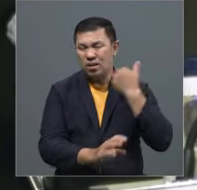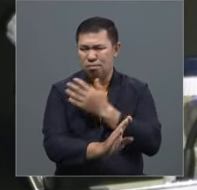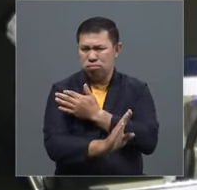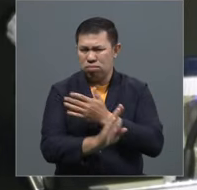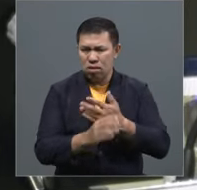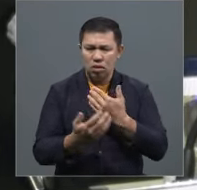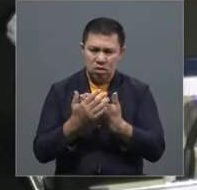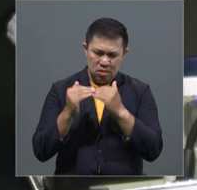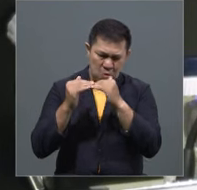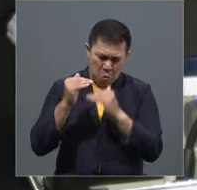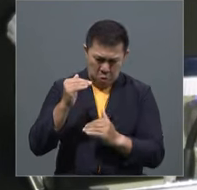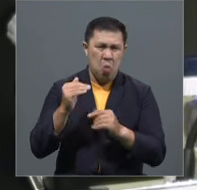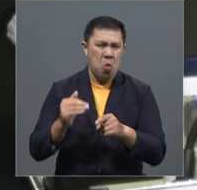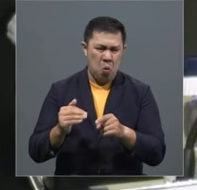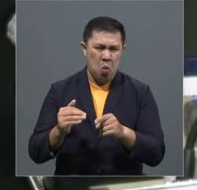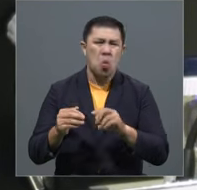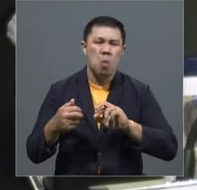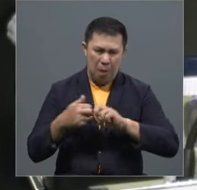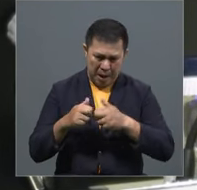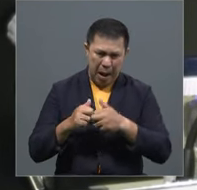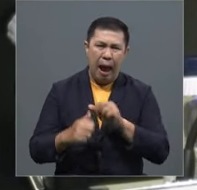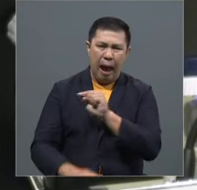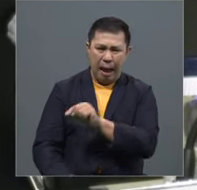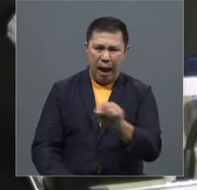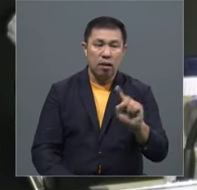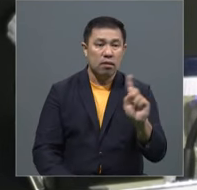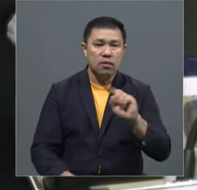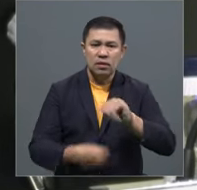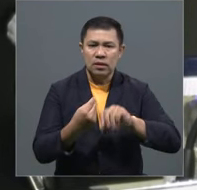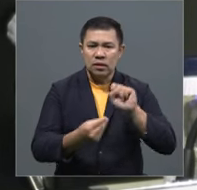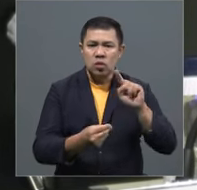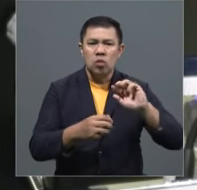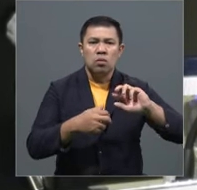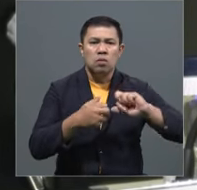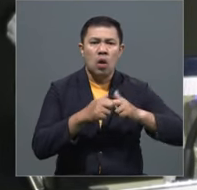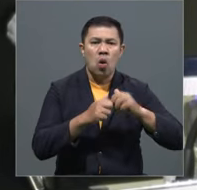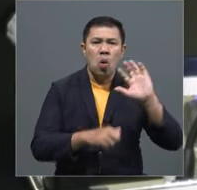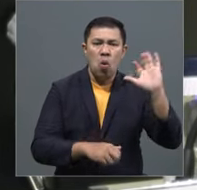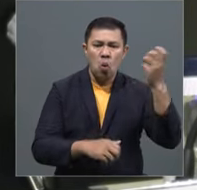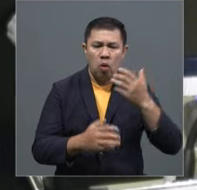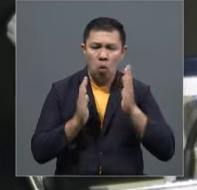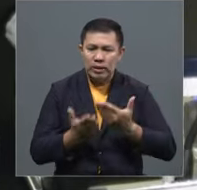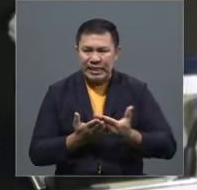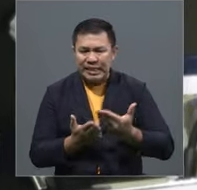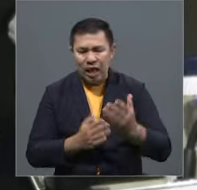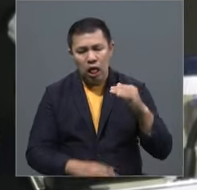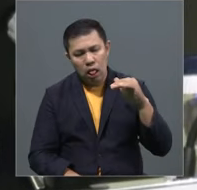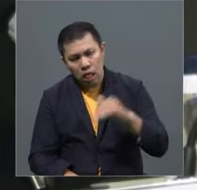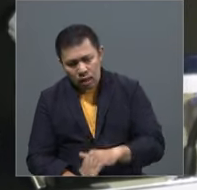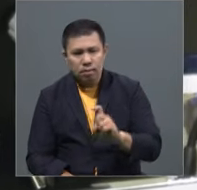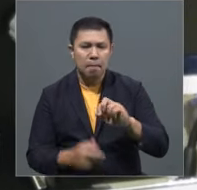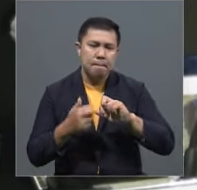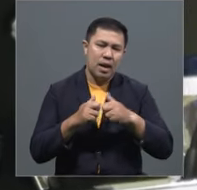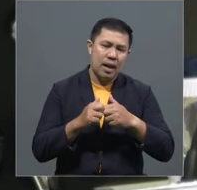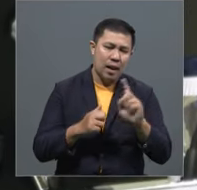กว่าประมาณการค่อนข้างมากสะท้อนถึงปัญหาหลายเรื่องนะครับเช่นเศรษฐกิจโลกโตช้ากำลังซื้อออนตัวปัญหาเชิงโครง